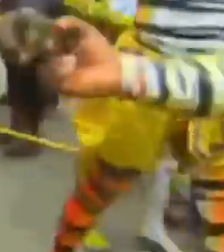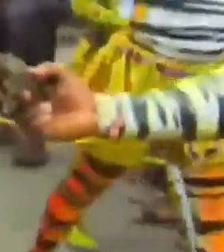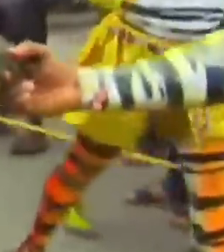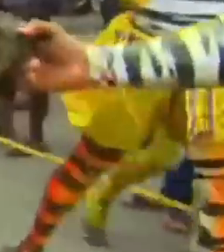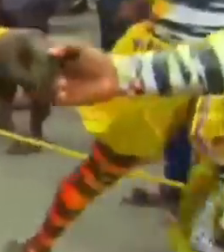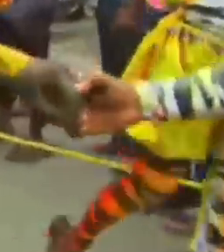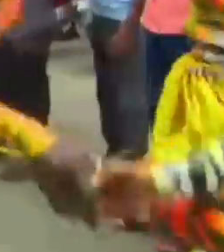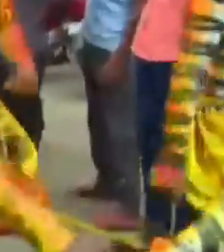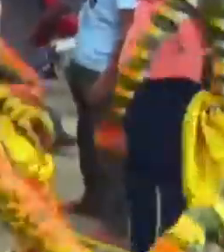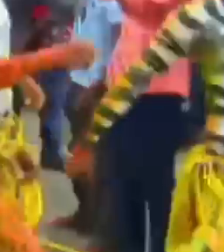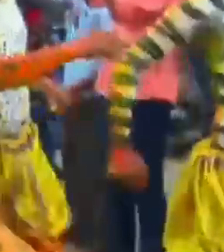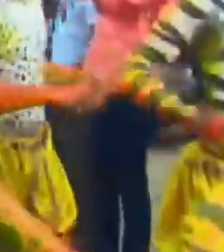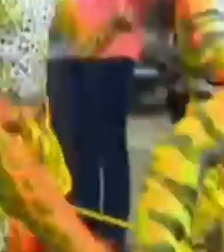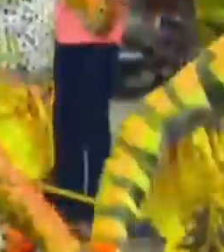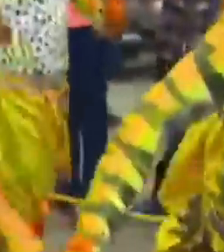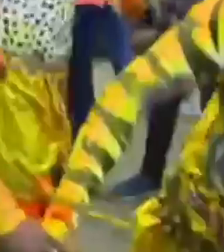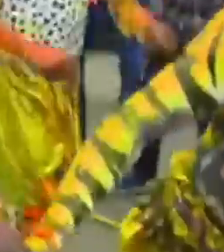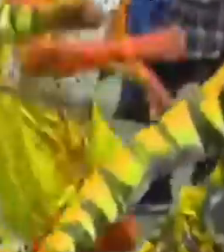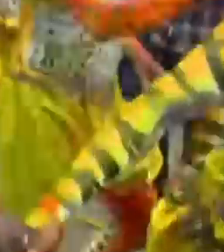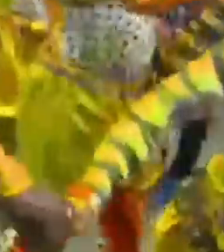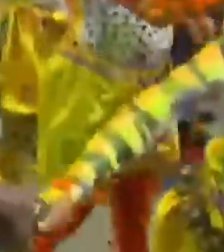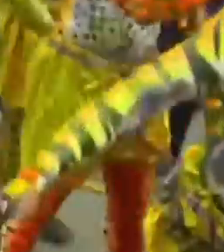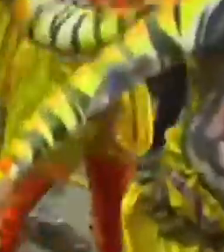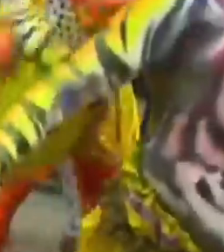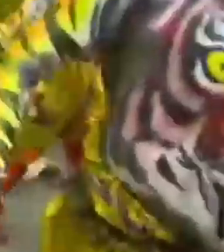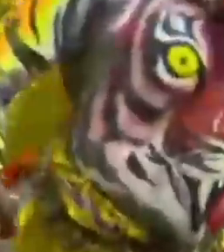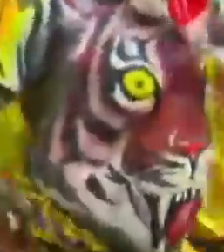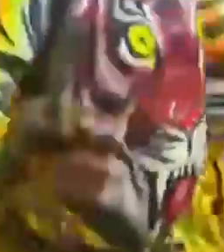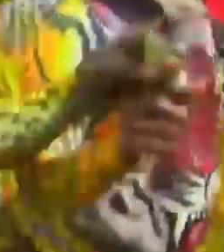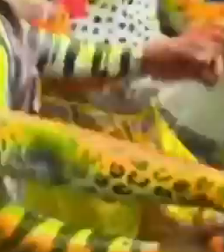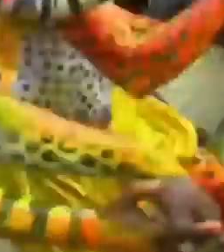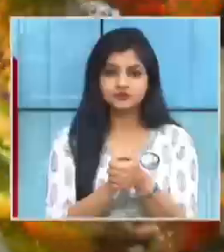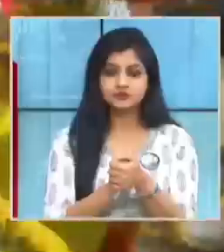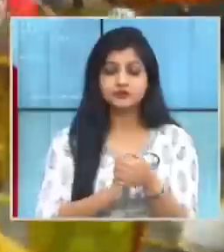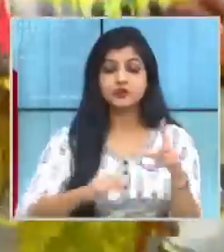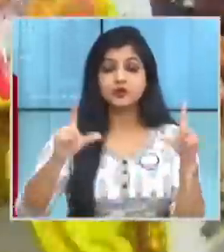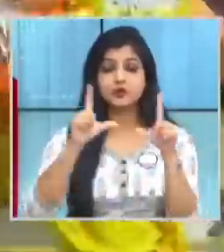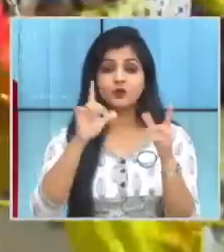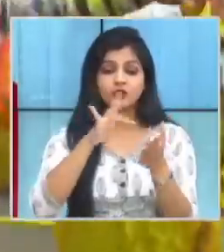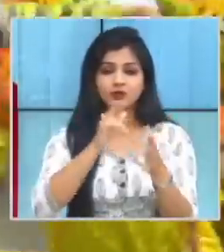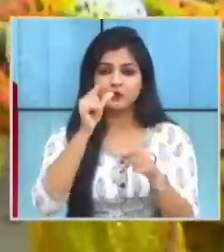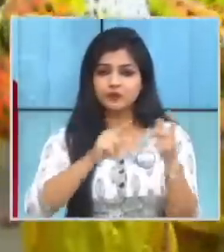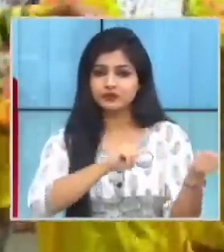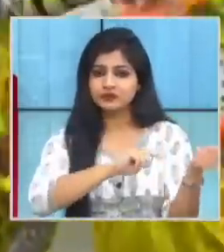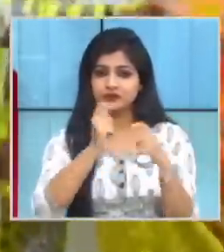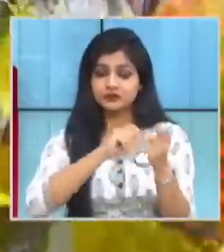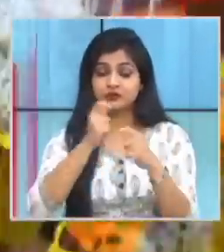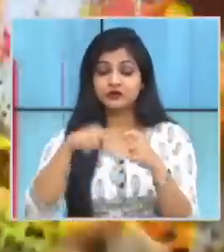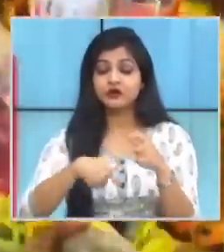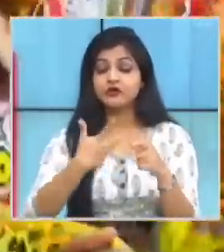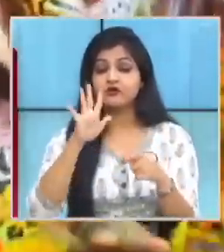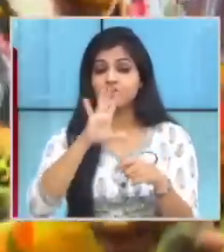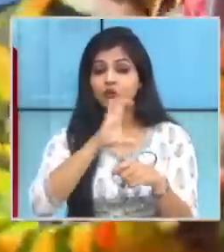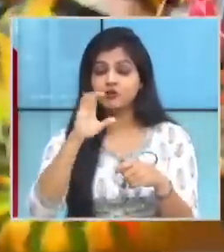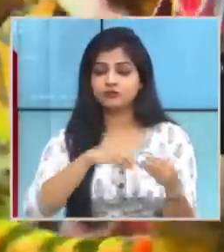ഭാരവാഹികളുമായി കൂടിയാലോചിച്ചുകൊണ്ട് തീരുമാനിച്ചിരിക്കുന്നത്. അതോടൊപ്പം തന്നെ ഈ വയനാടിന്റെ പുനരധിവാസ പ്രവർത്തനങ്ങൾക്ക് വേണ്ടി 5 കോടി രൂപ നൽകുമെന്നും തൃശൂർ കോർപ്പറേഷൻ